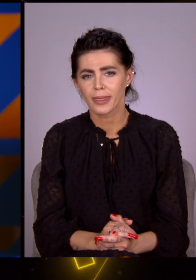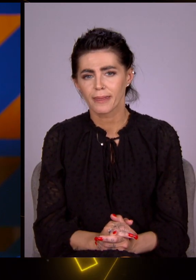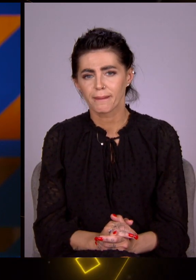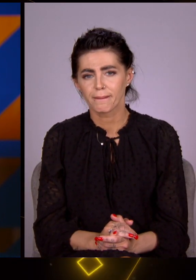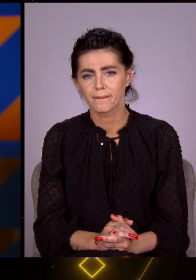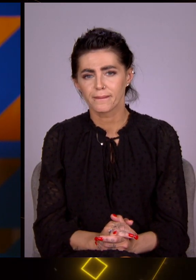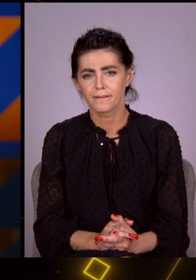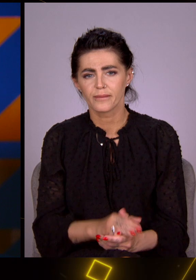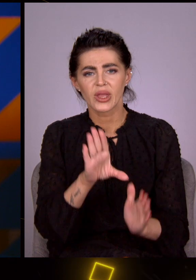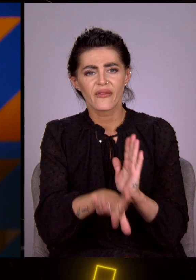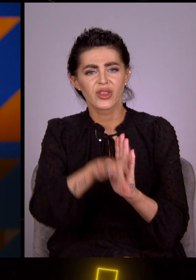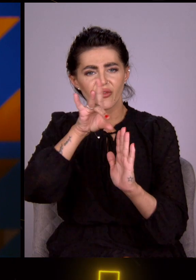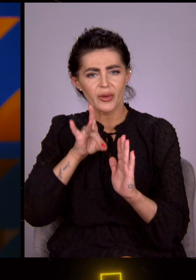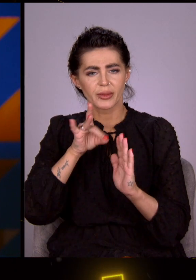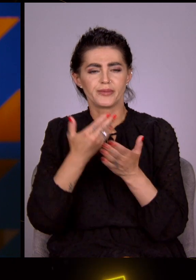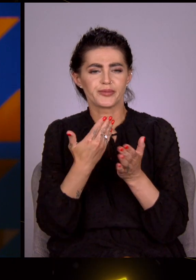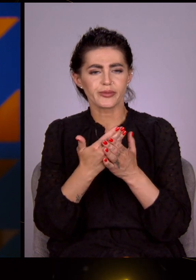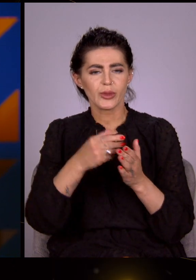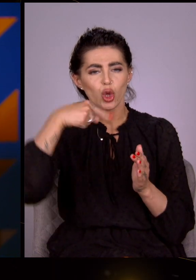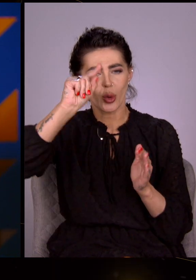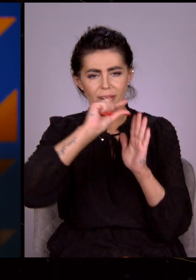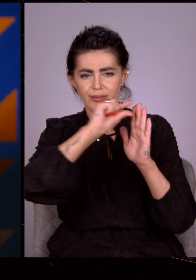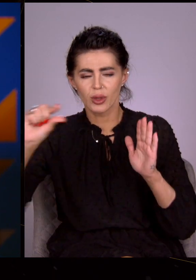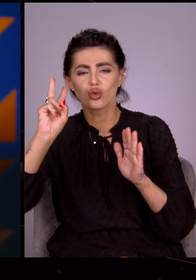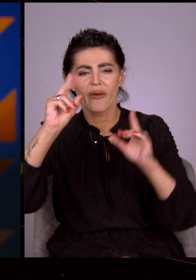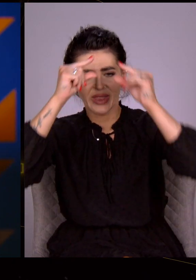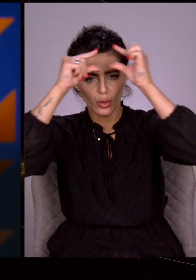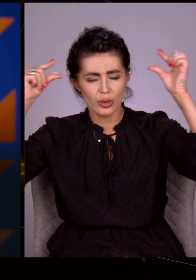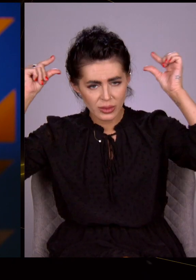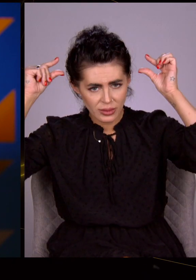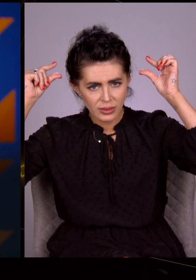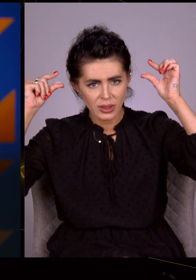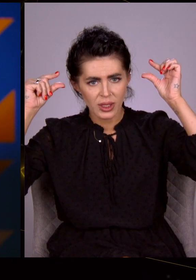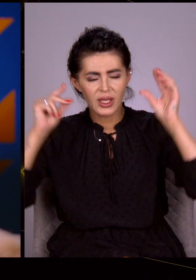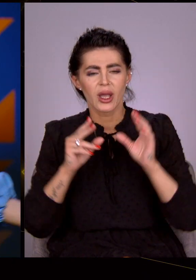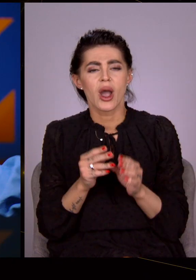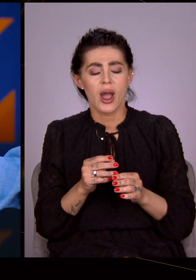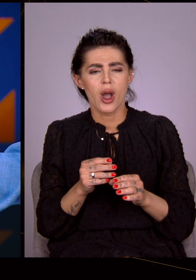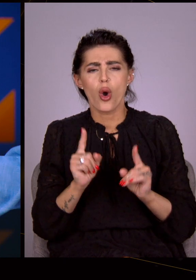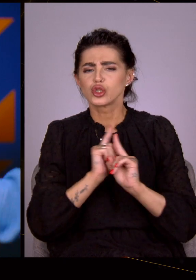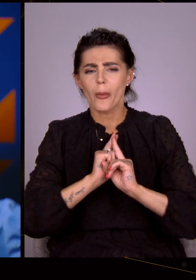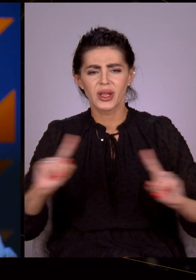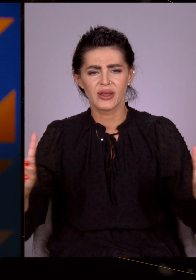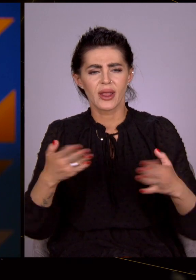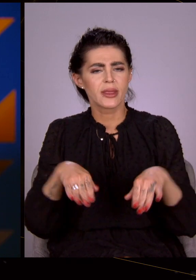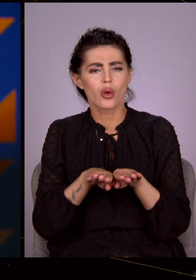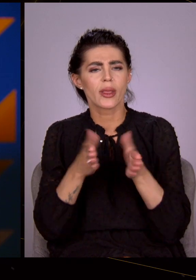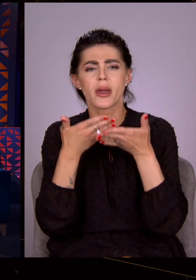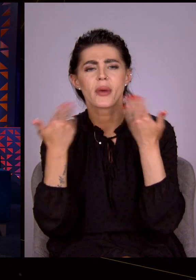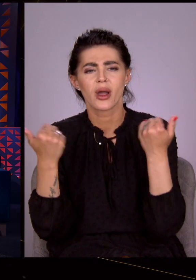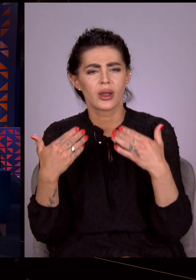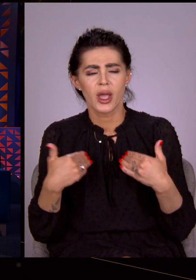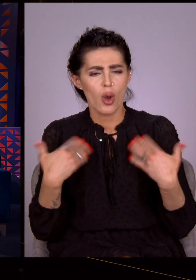номер, який виграв віночок тут. Я підскажу. Він особливий, бо вже такого нема. Я вже такого не